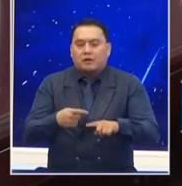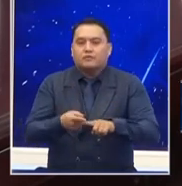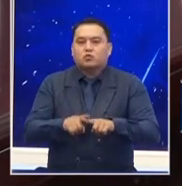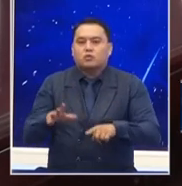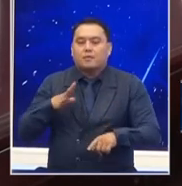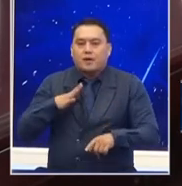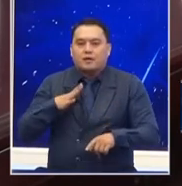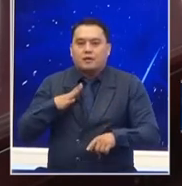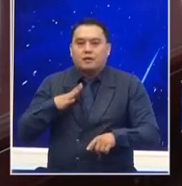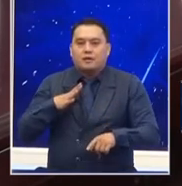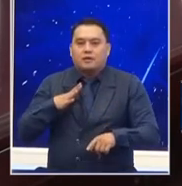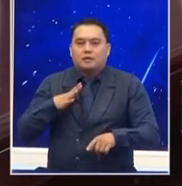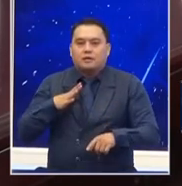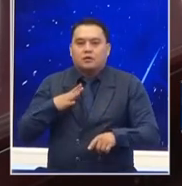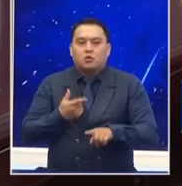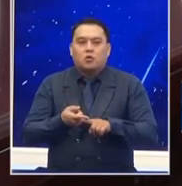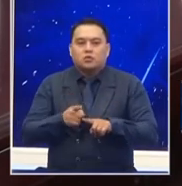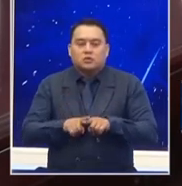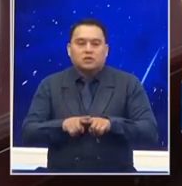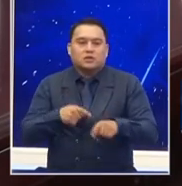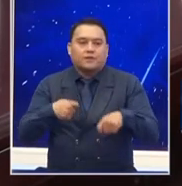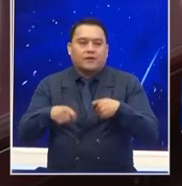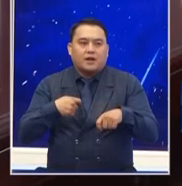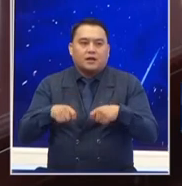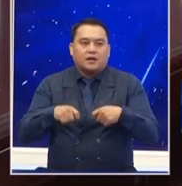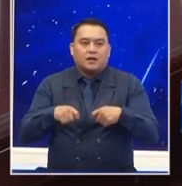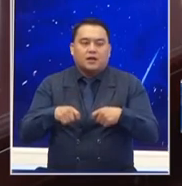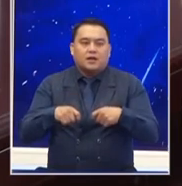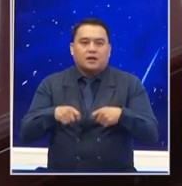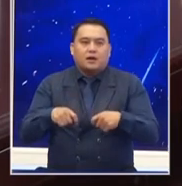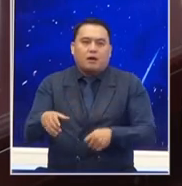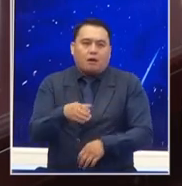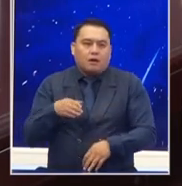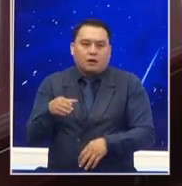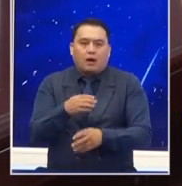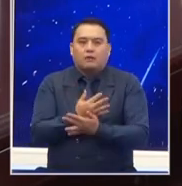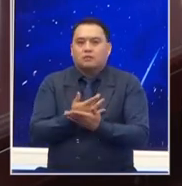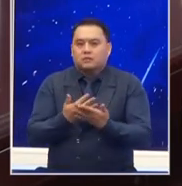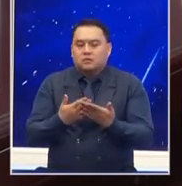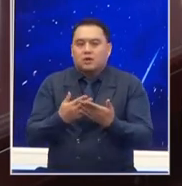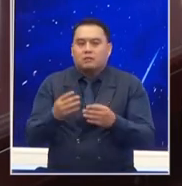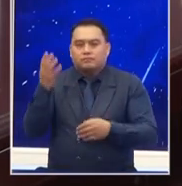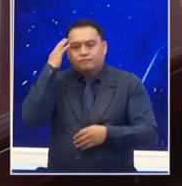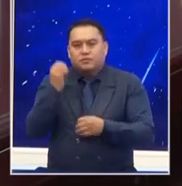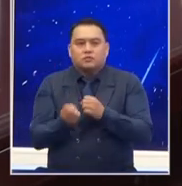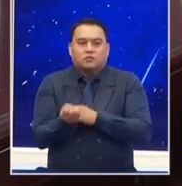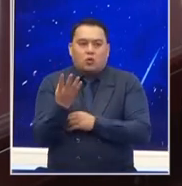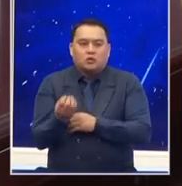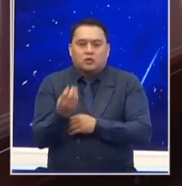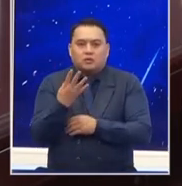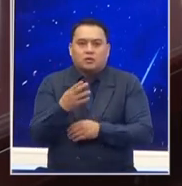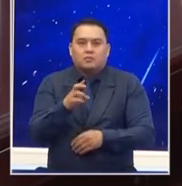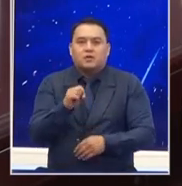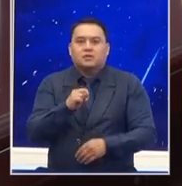өттім, оксиделетін товарлар дедім. Оксиделетін товарларға арақ шарап өнімдері кіреді, мұнай өнімдері кіреді, атап айтқанда